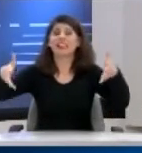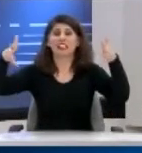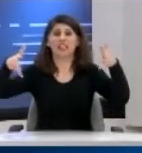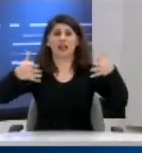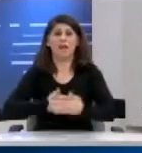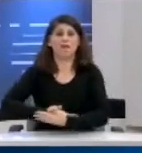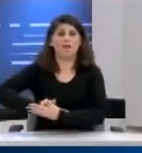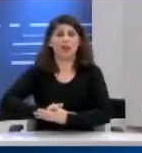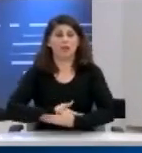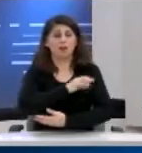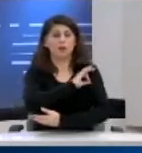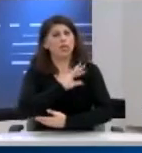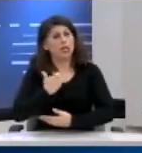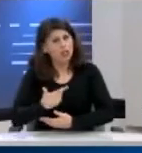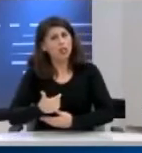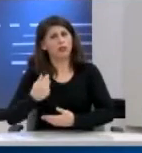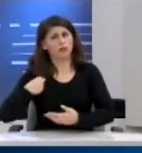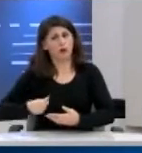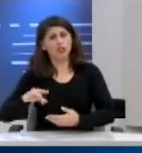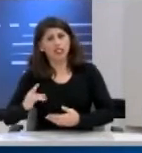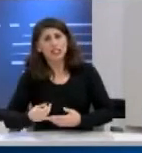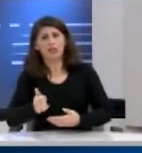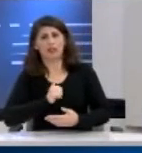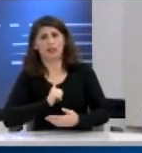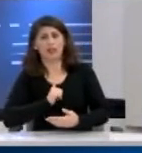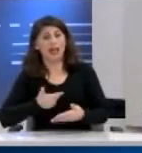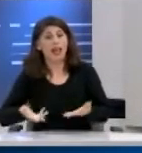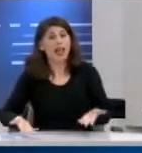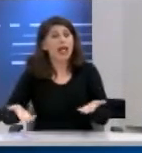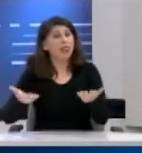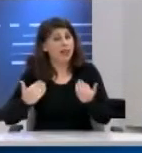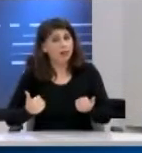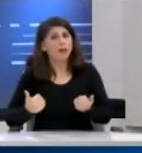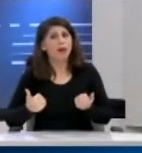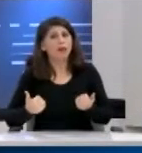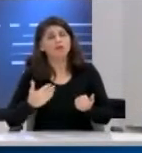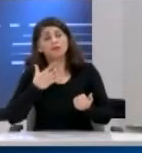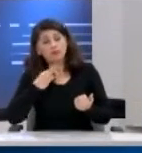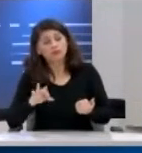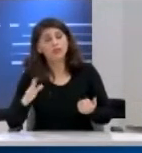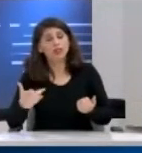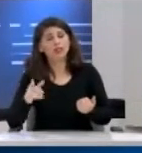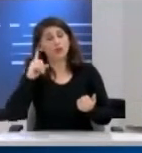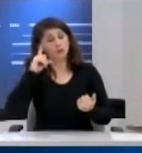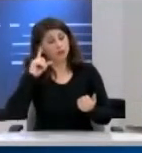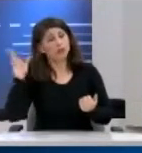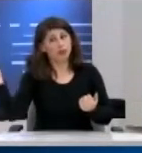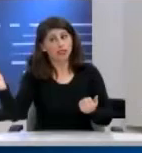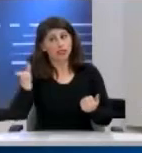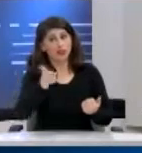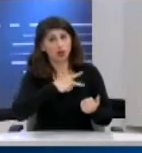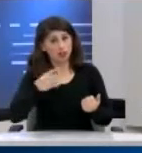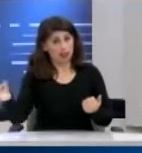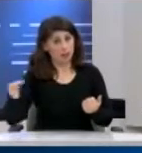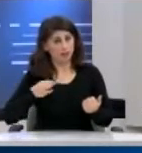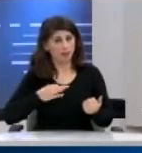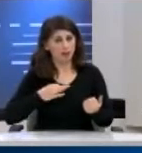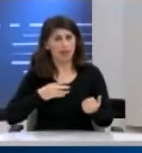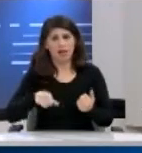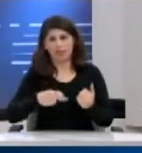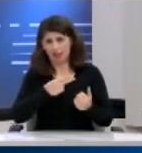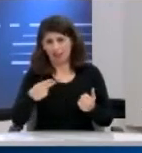χώρα, είτε δημόσιοι είτε ιδιωτικοί. Και δεν υπάρχουν προφανώς, διότι όπως και εσείς σωστά είπατε, ότι τα ζητήματα αυτά δεν λύνονται από μια μέρα στην